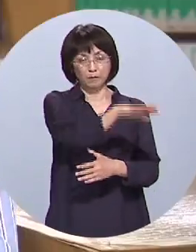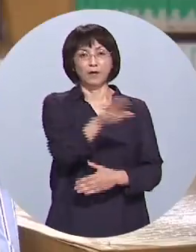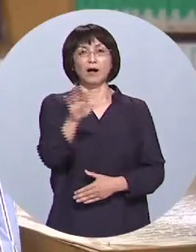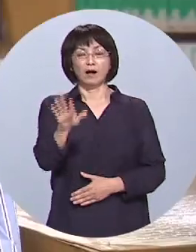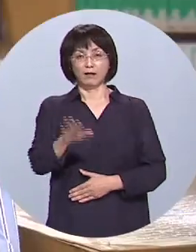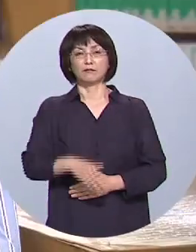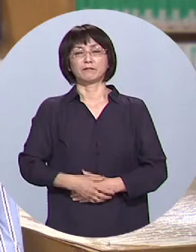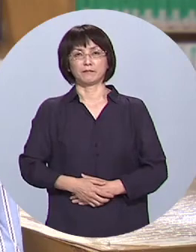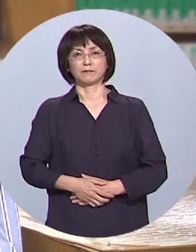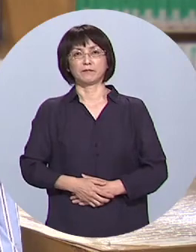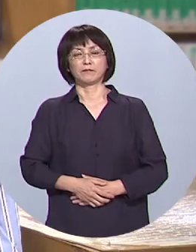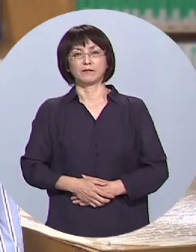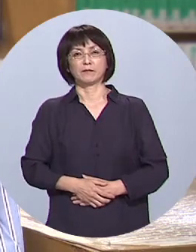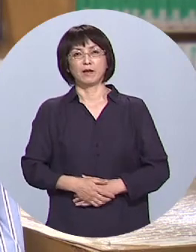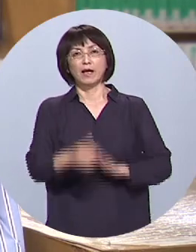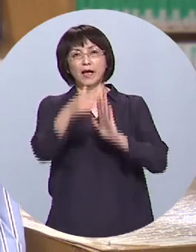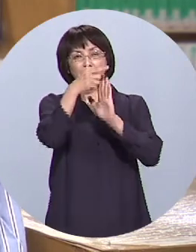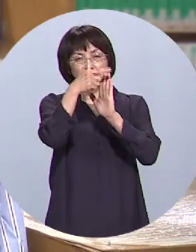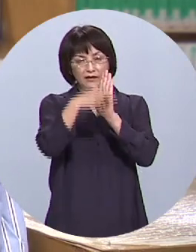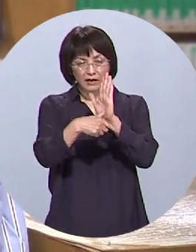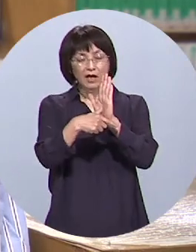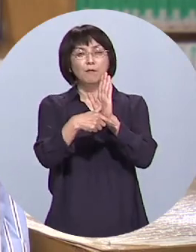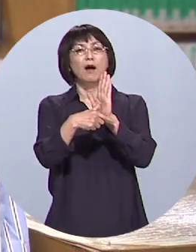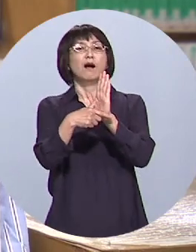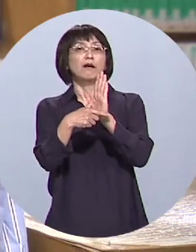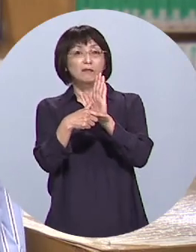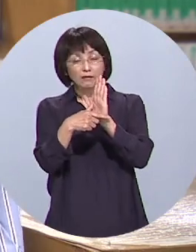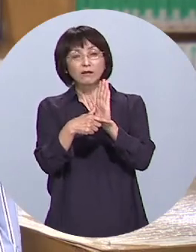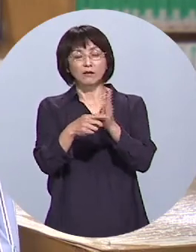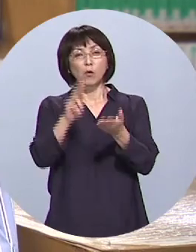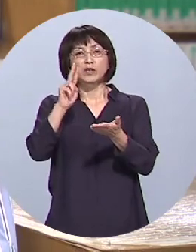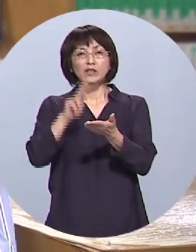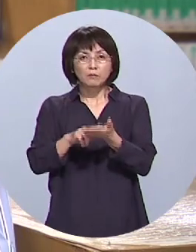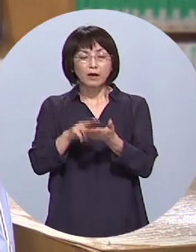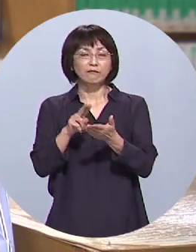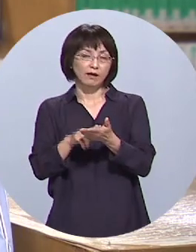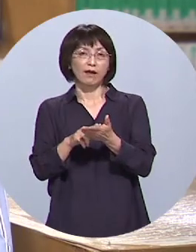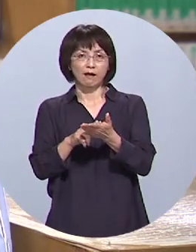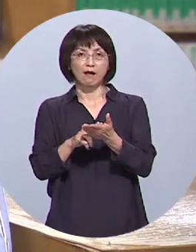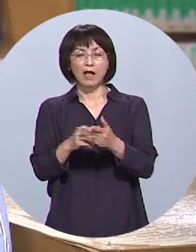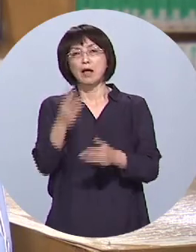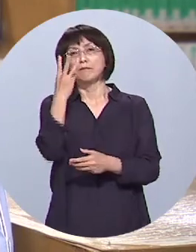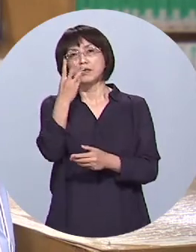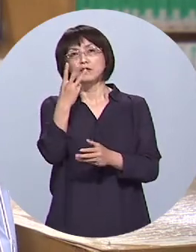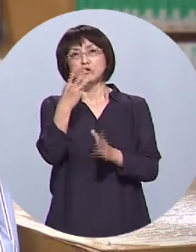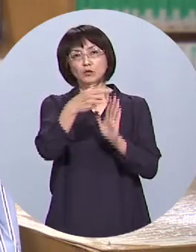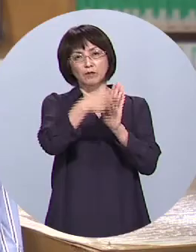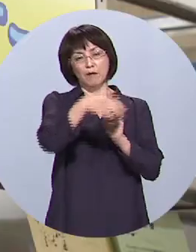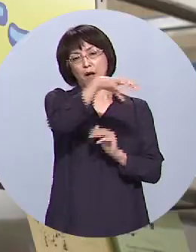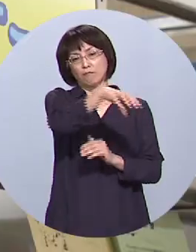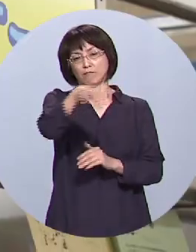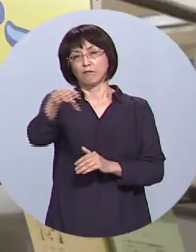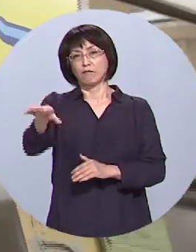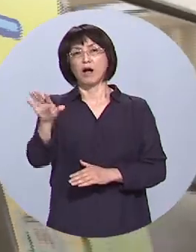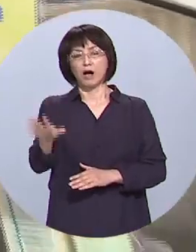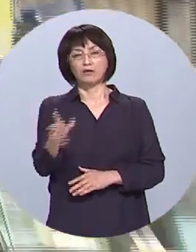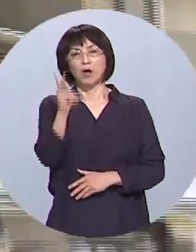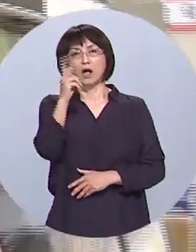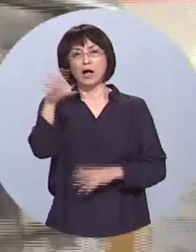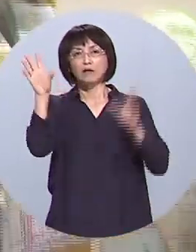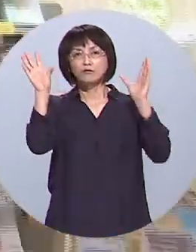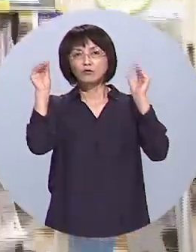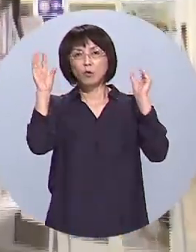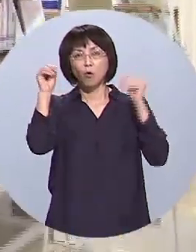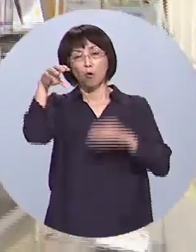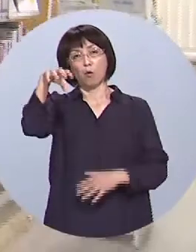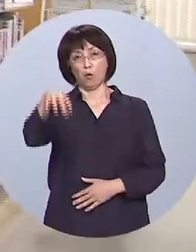利用者の関心の高いテーマで開催した資料展から発展させ3つのコーナーを設けました。がん情報コーナ